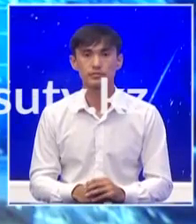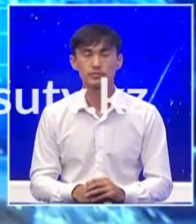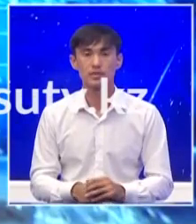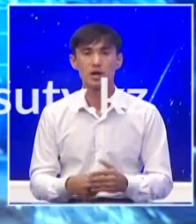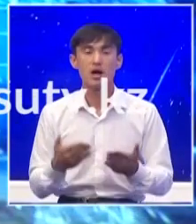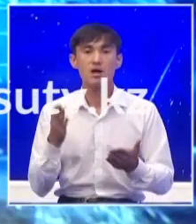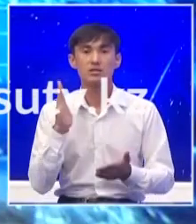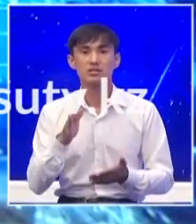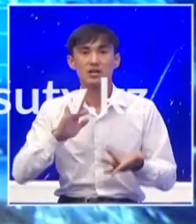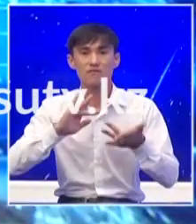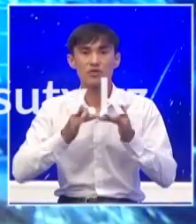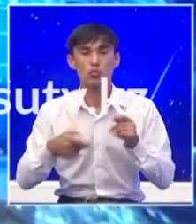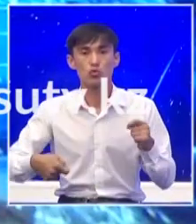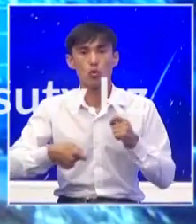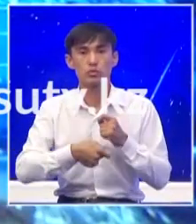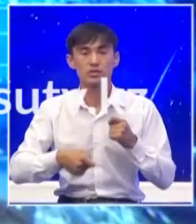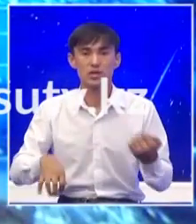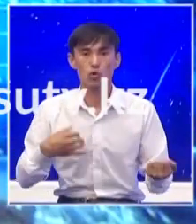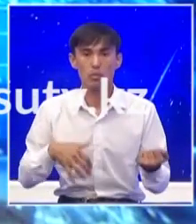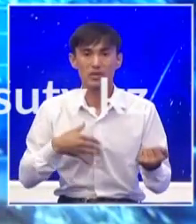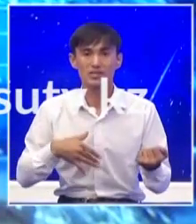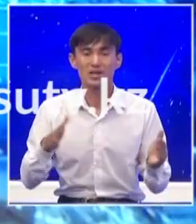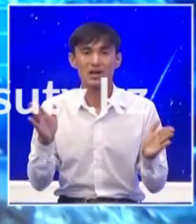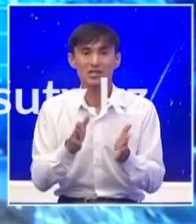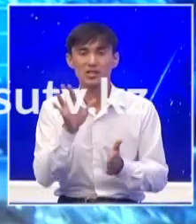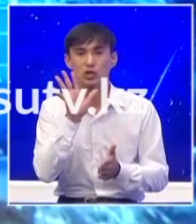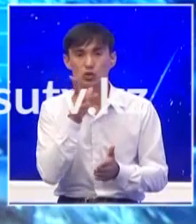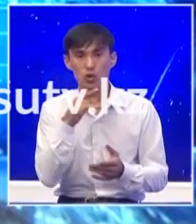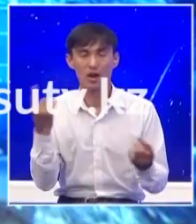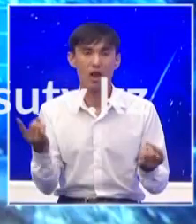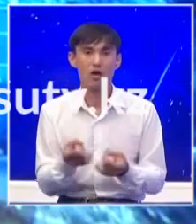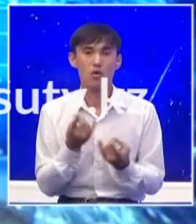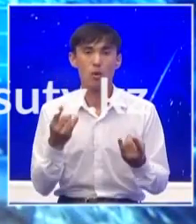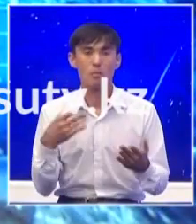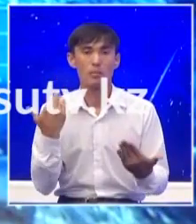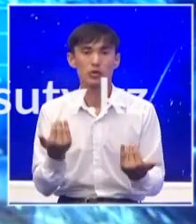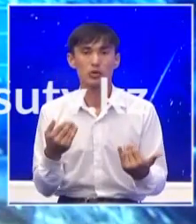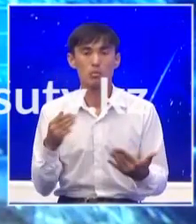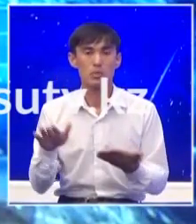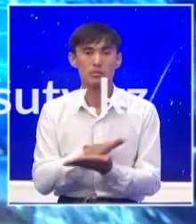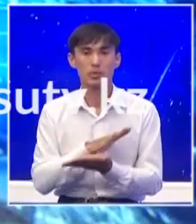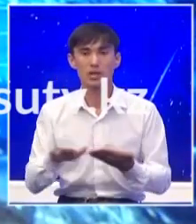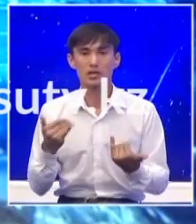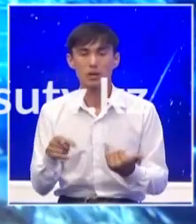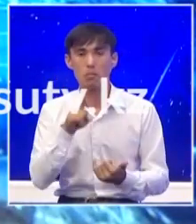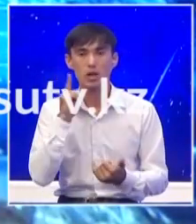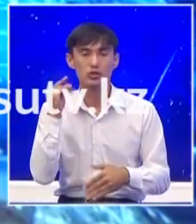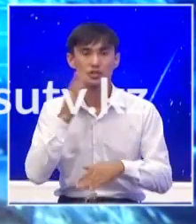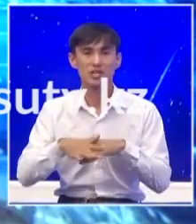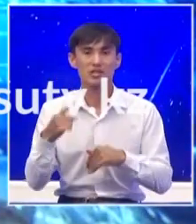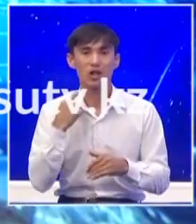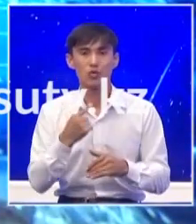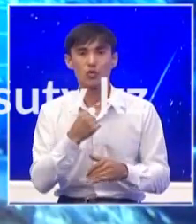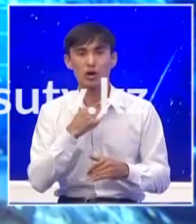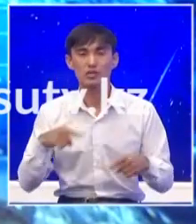Стать виртуозным кобазистом или дамбристом за кратчайшие сроки легко, причем абсолютно бесплатно. Молодежный центр